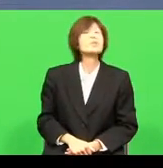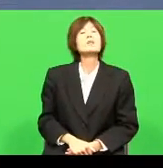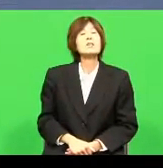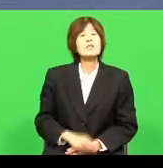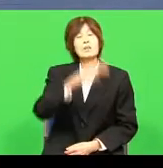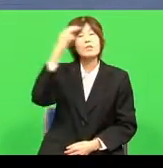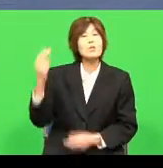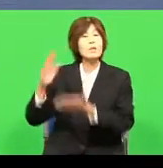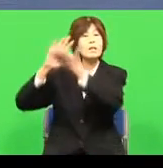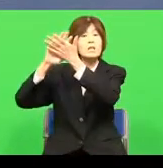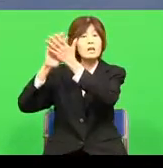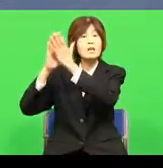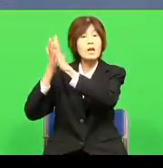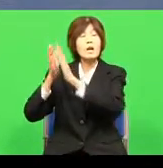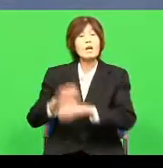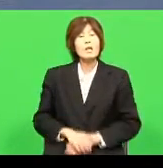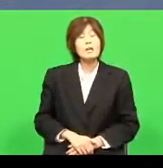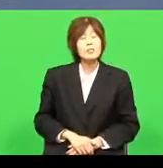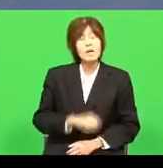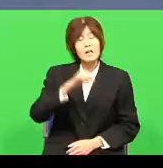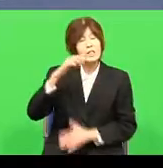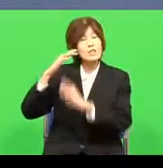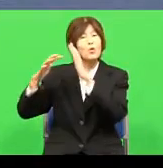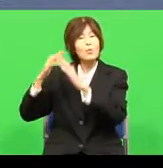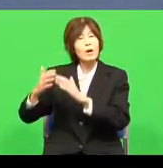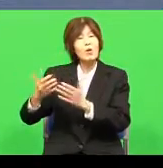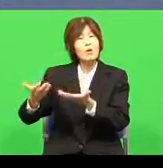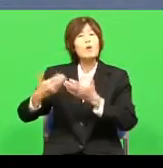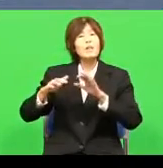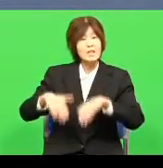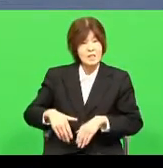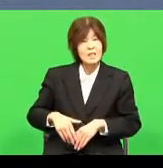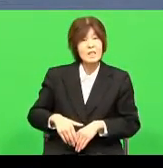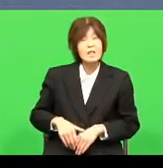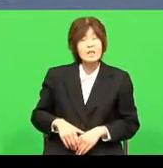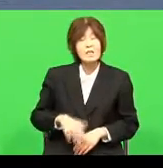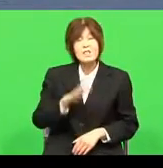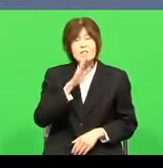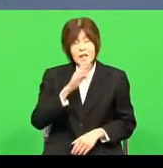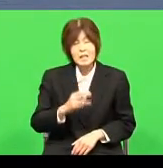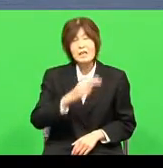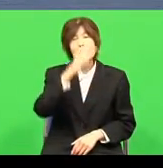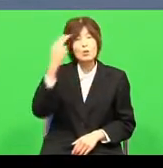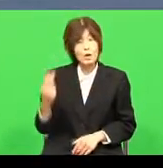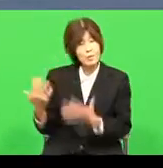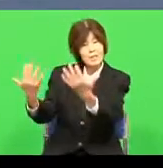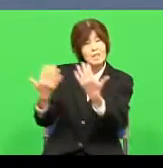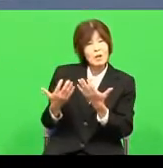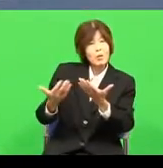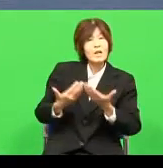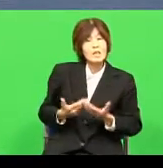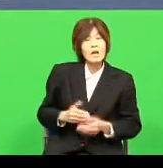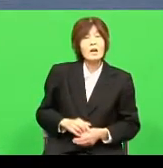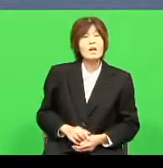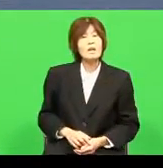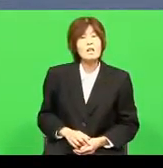まあいろんな面であのご同感をいただけてまた実際に様においていただいた皆さん